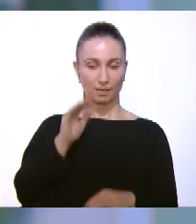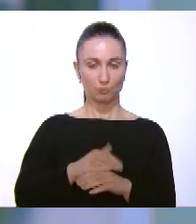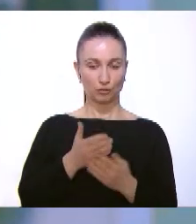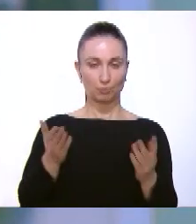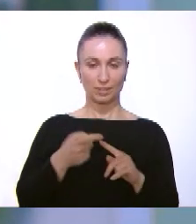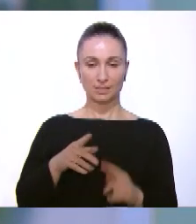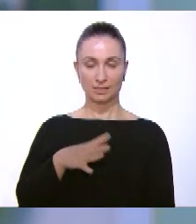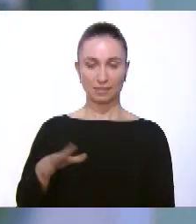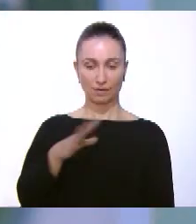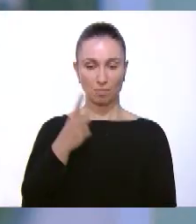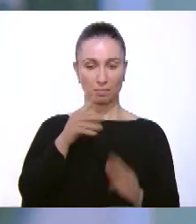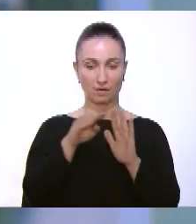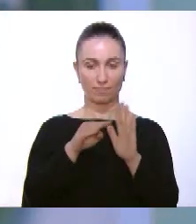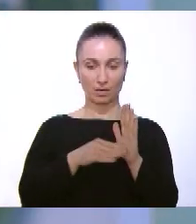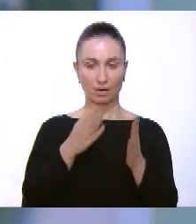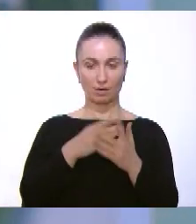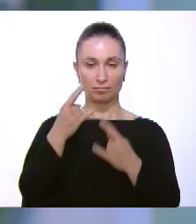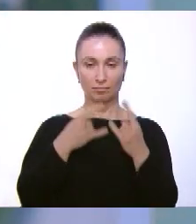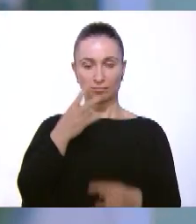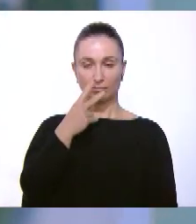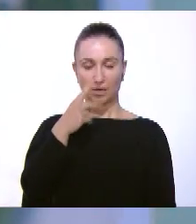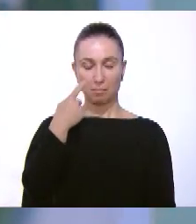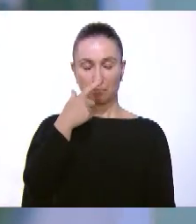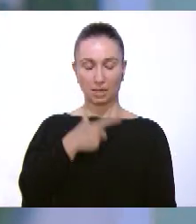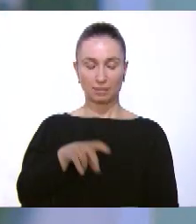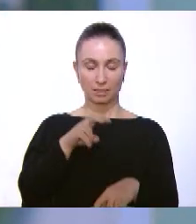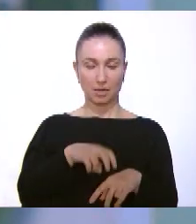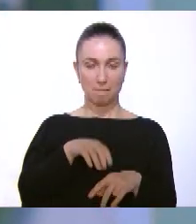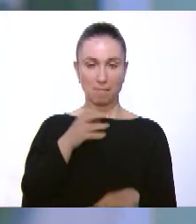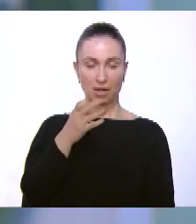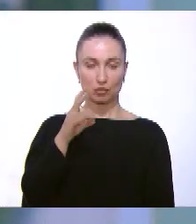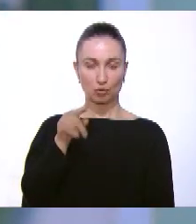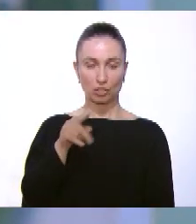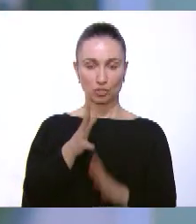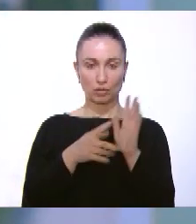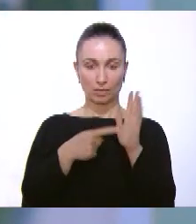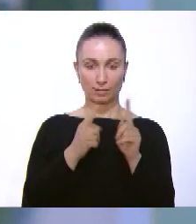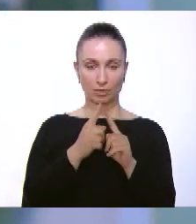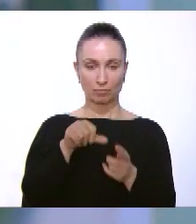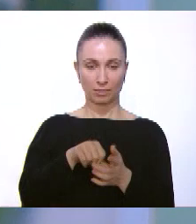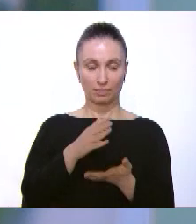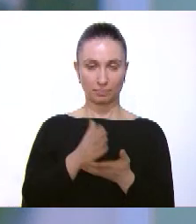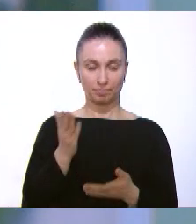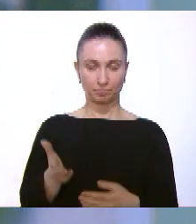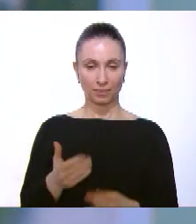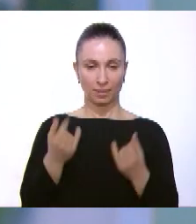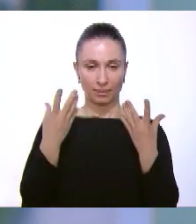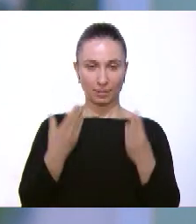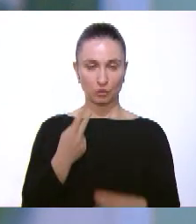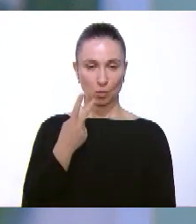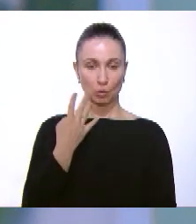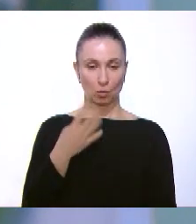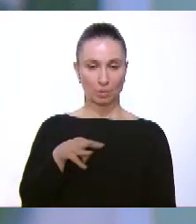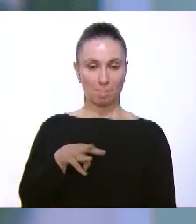დილამშვიდობისა. ეს საქართველოს პირველი არხია, თქვენ უყურებთ გადაცემას პირადი ექიმი მარი მალაზონია ჟესტურ ენაზე თარგმანით. დღეს